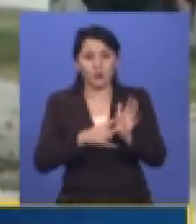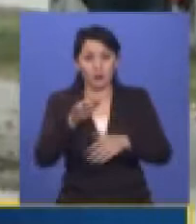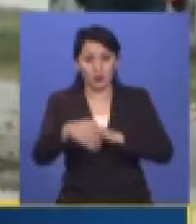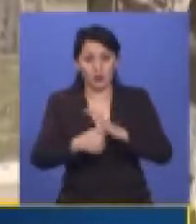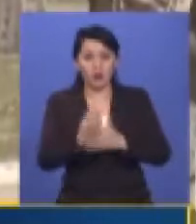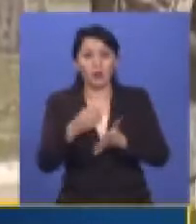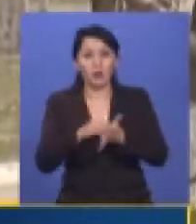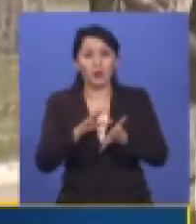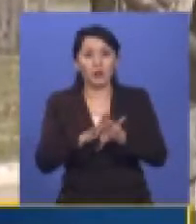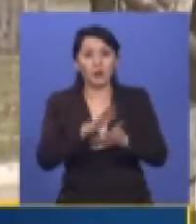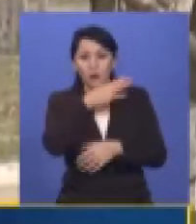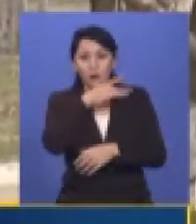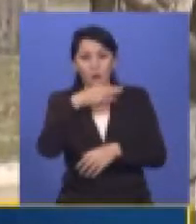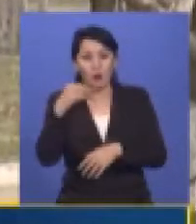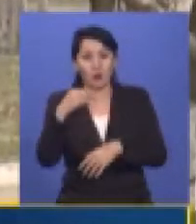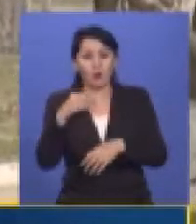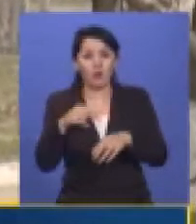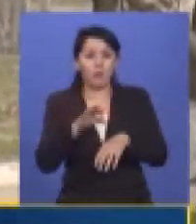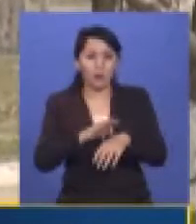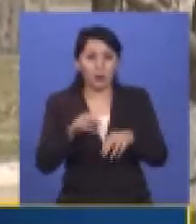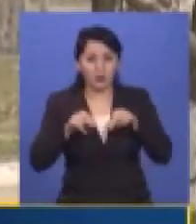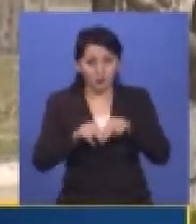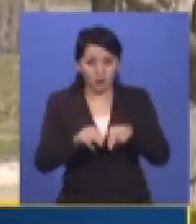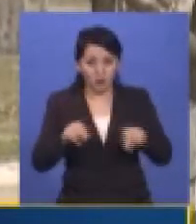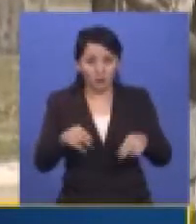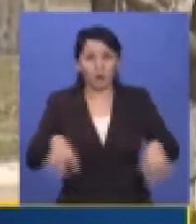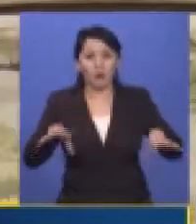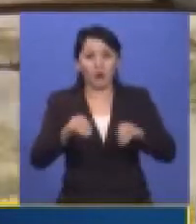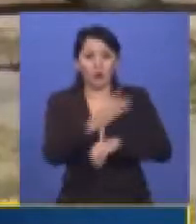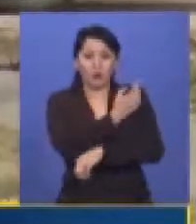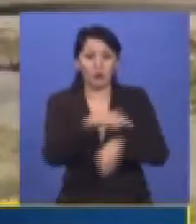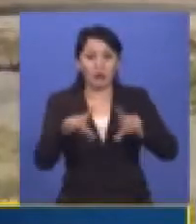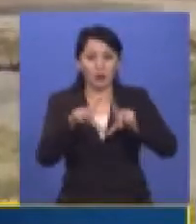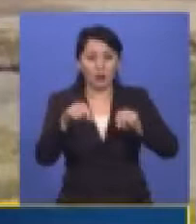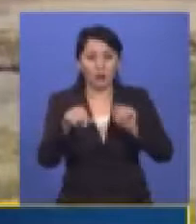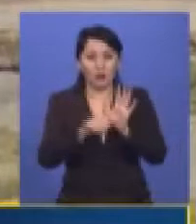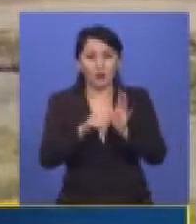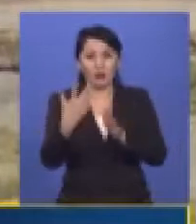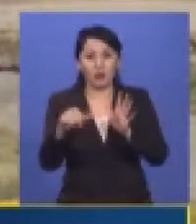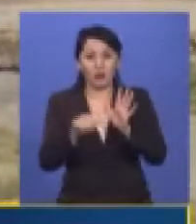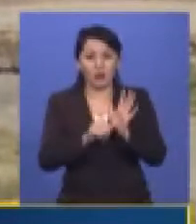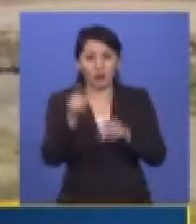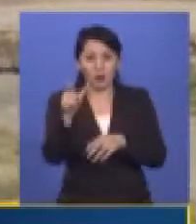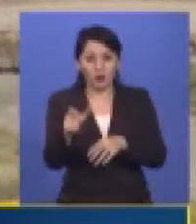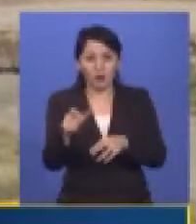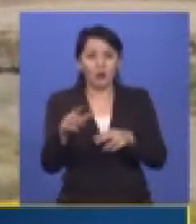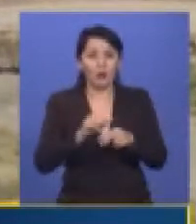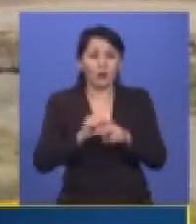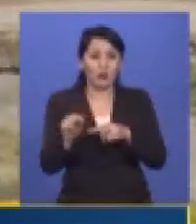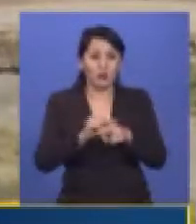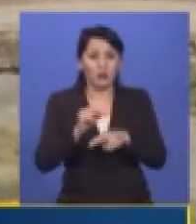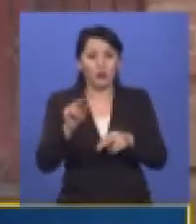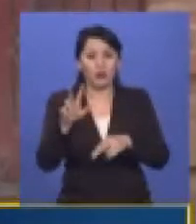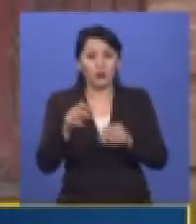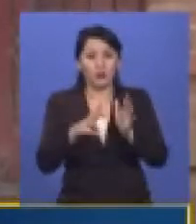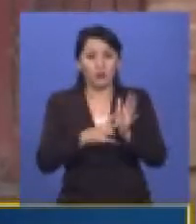438 жаңа жағдайы тіркелді. Ең көп ауырғандары Петропавлда, бүгінде жұқпалы аурулар ауруханасында 636 адам ем алса, оның